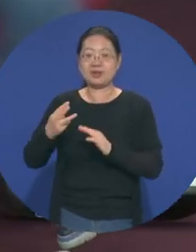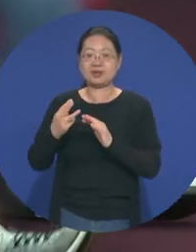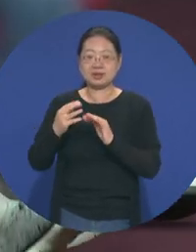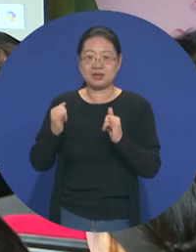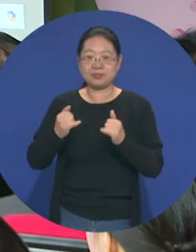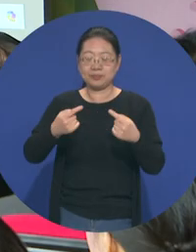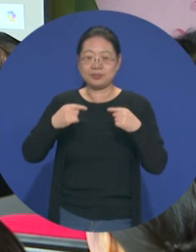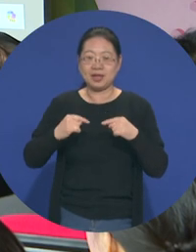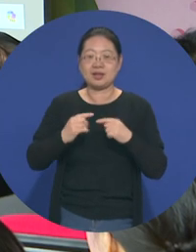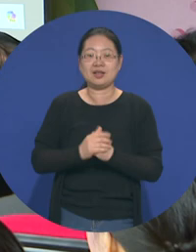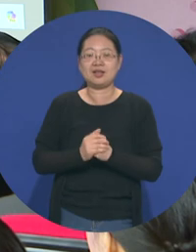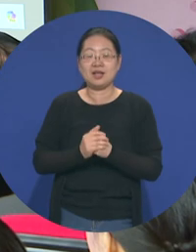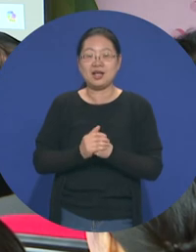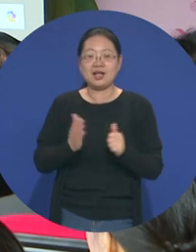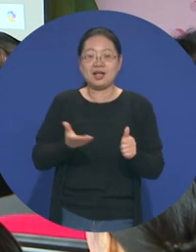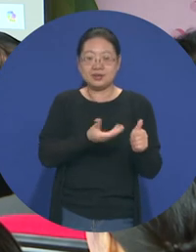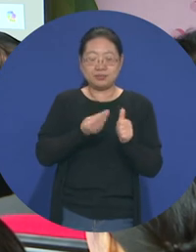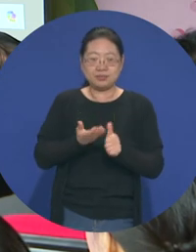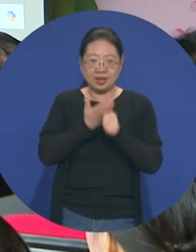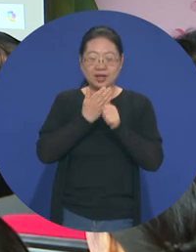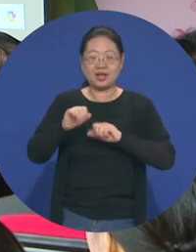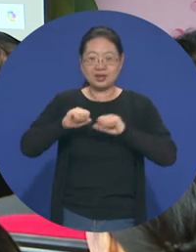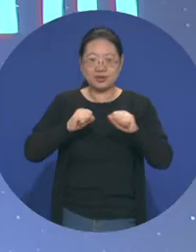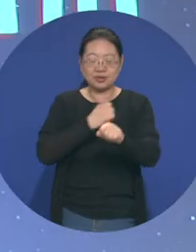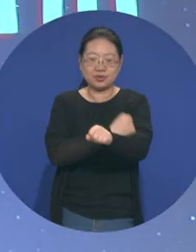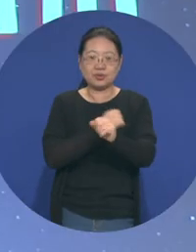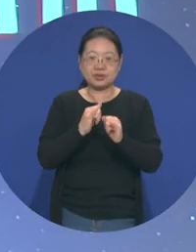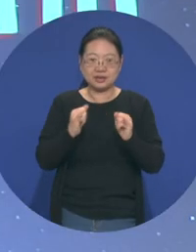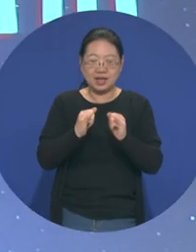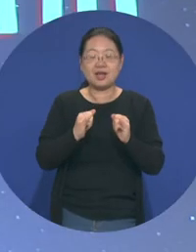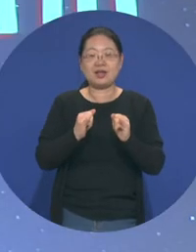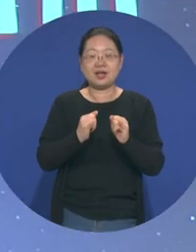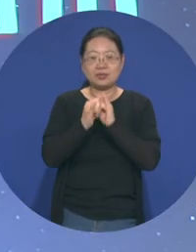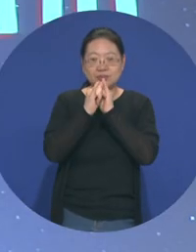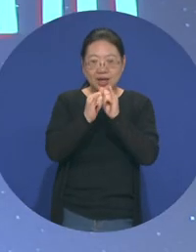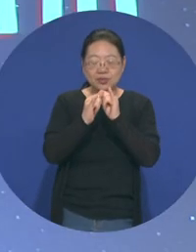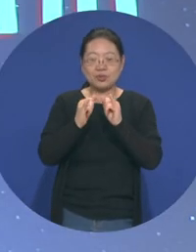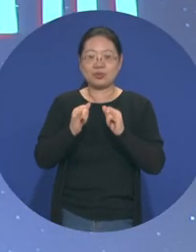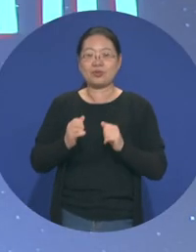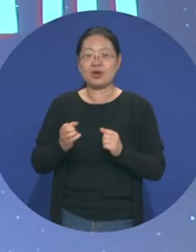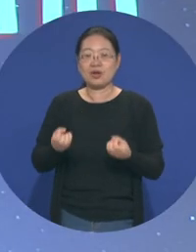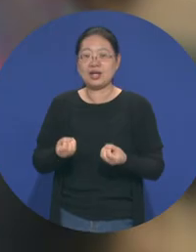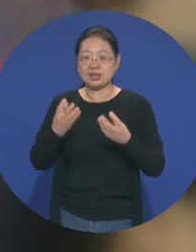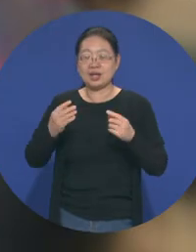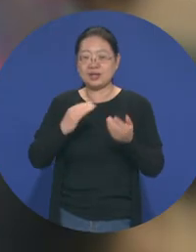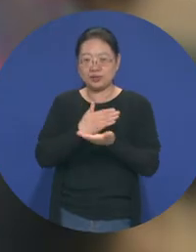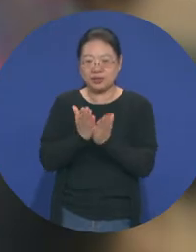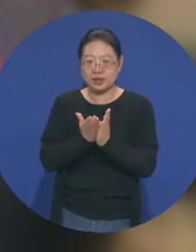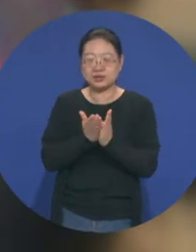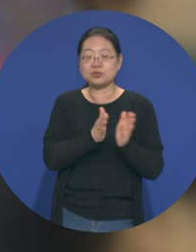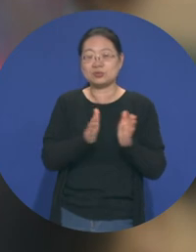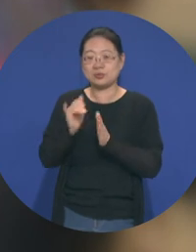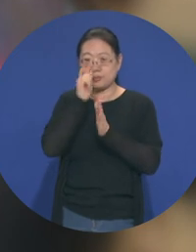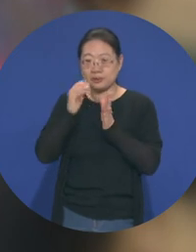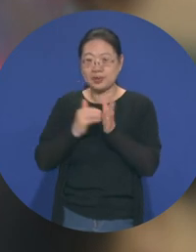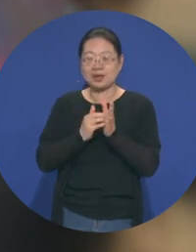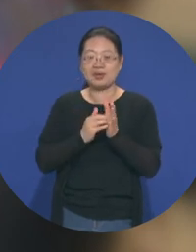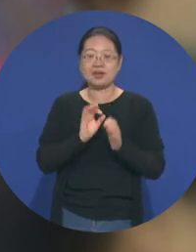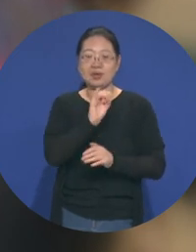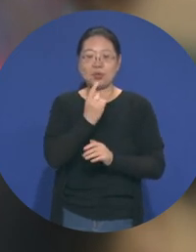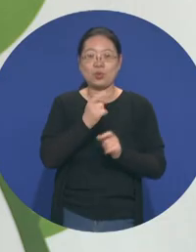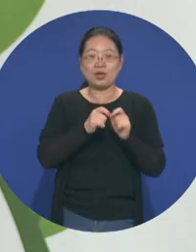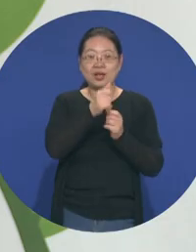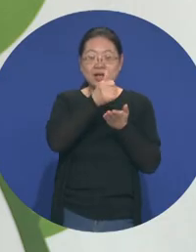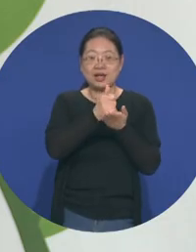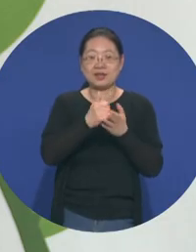이번 행사는 입양 활성화 유공자 표창, 입양가족이 참여하는 봄 페스티벌 등으로 채워졌습니다. 오병권 행정일